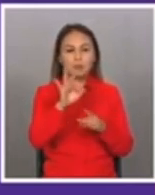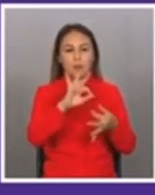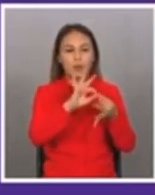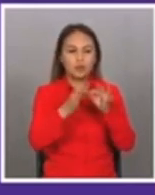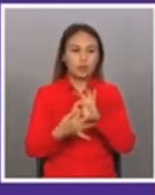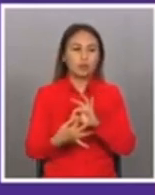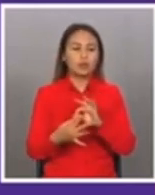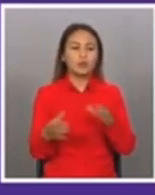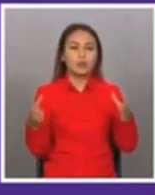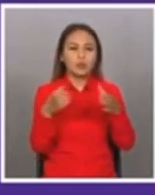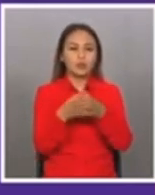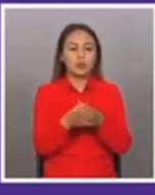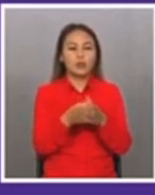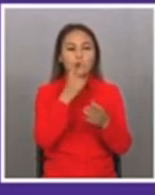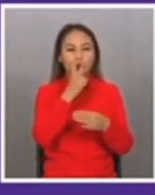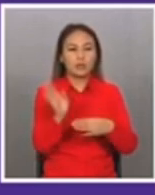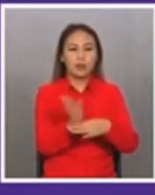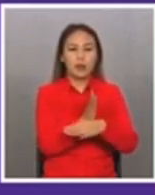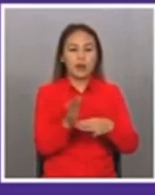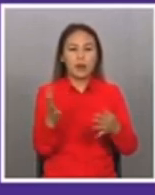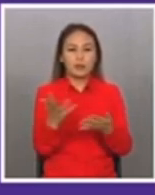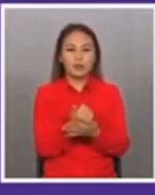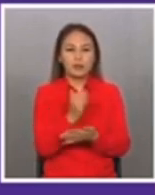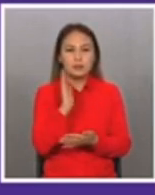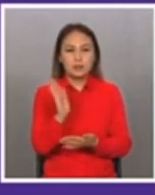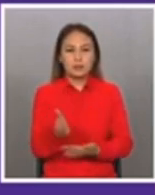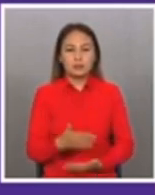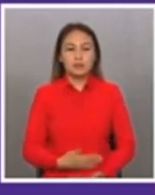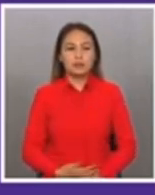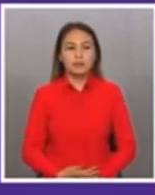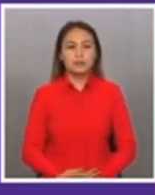бойынша құрылымдық бөліктерді анықтайсыңдар.